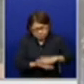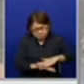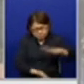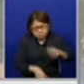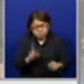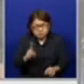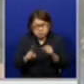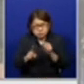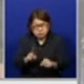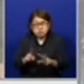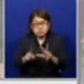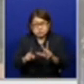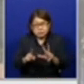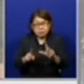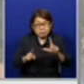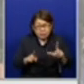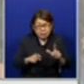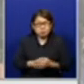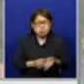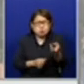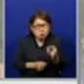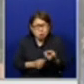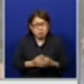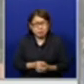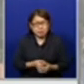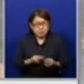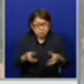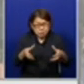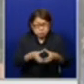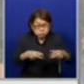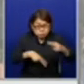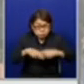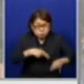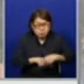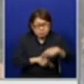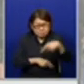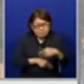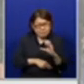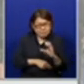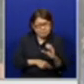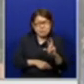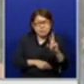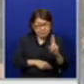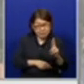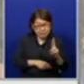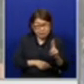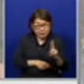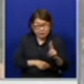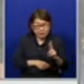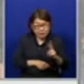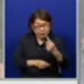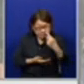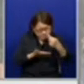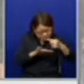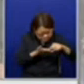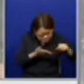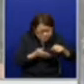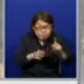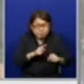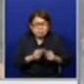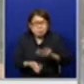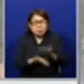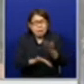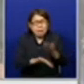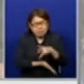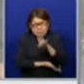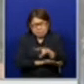ากอนามัยชุดตรวจโควิดนะครับ PCR ตอนนั้นราคาแพงมากเอกชน 7,000 กว่าจนมีคนไปโพสต์ว่ามัน